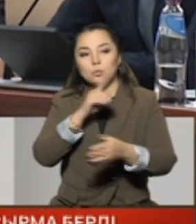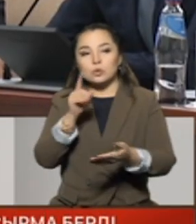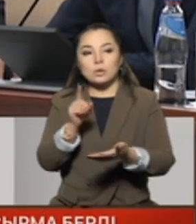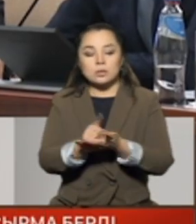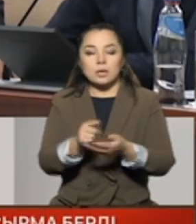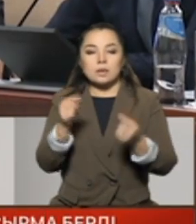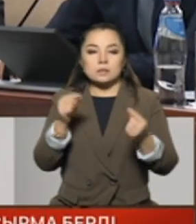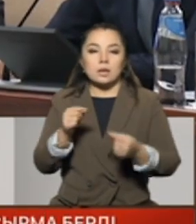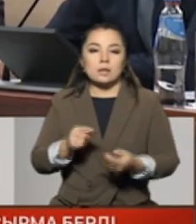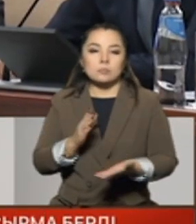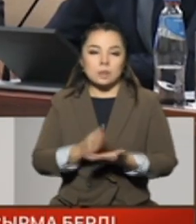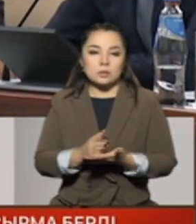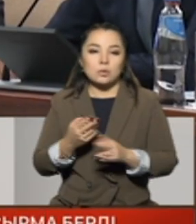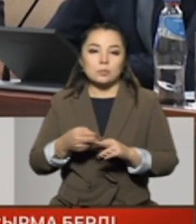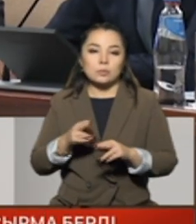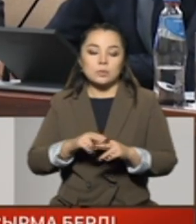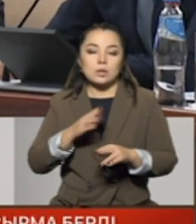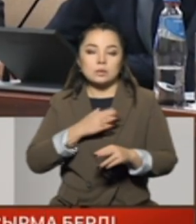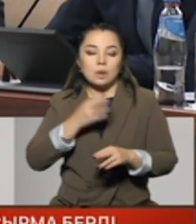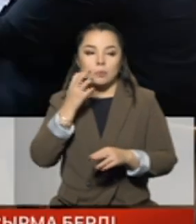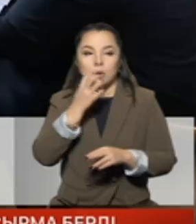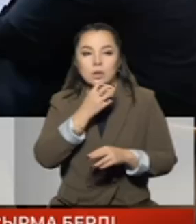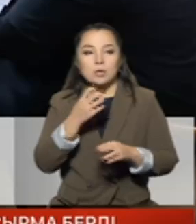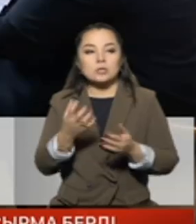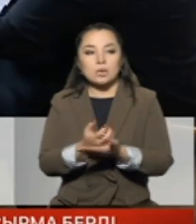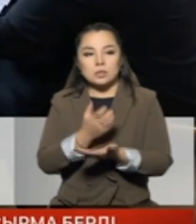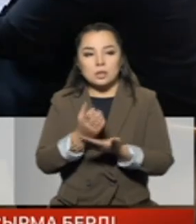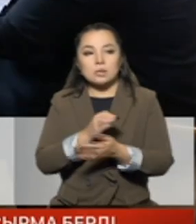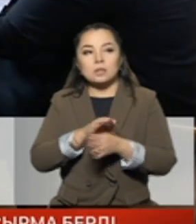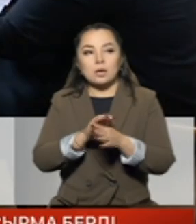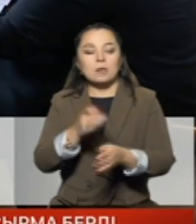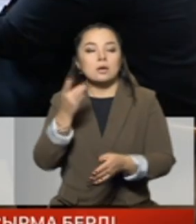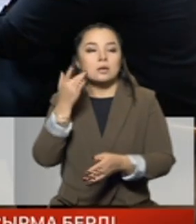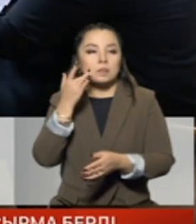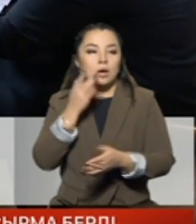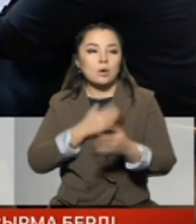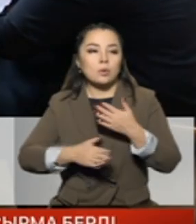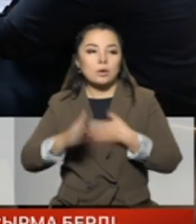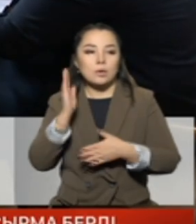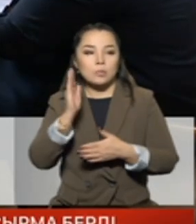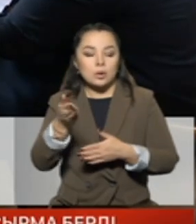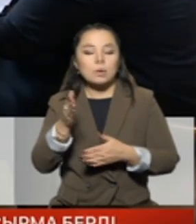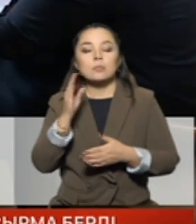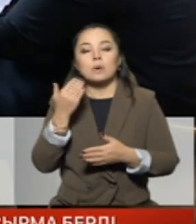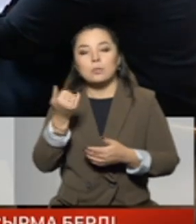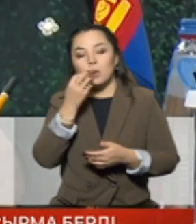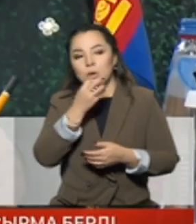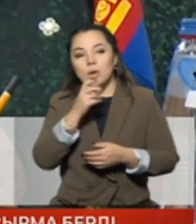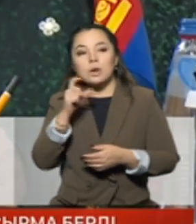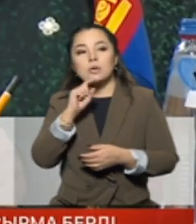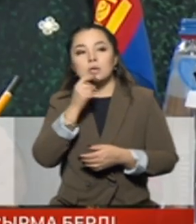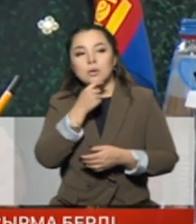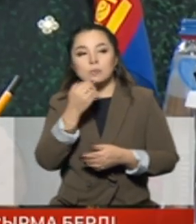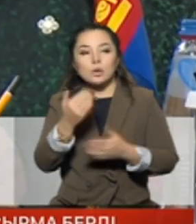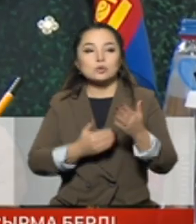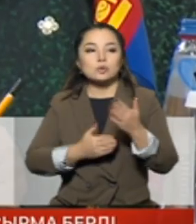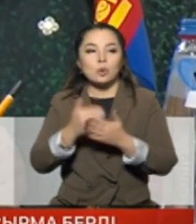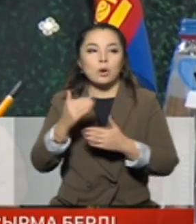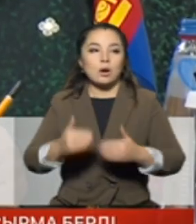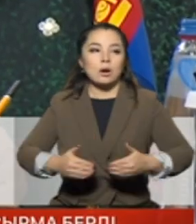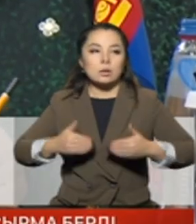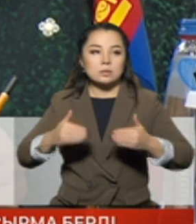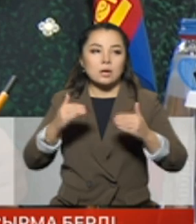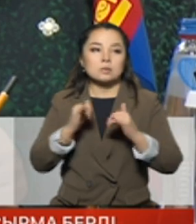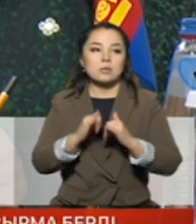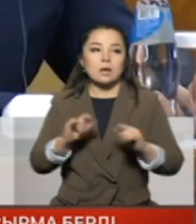мүддесіне сай келеді. Біз Монголияның жетістігіне әрдайым қуанамыз. Монголияның экономикасы жоғары қарқынмен